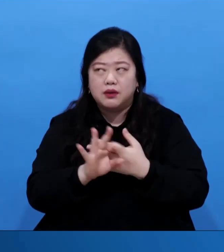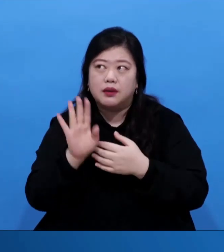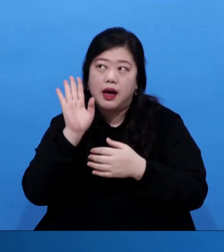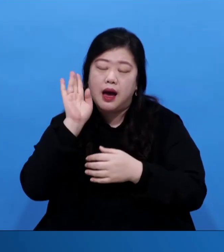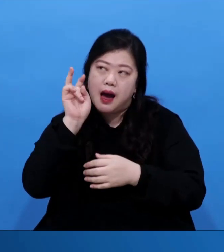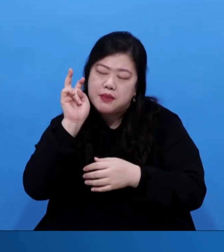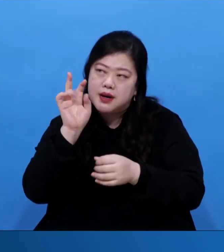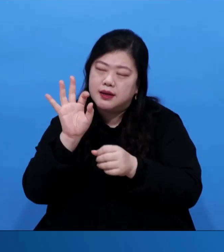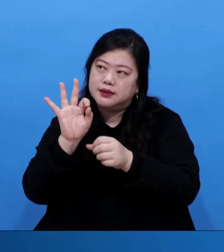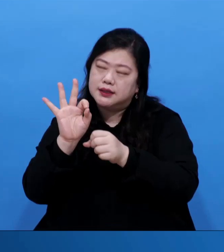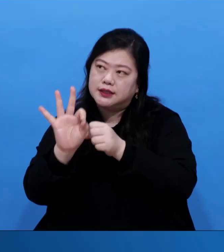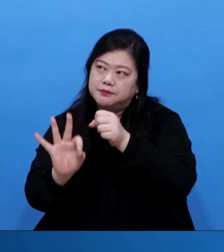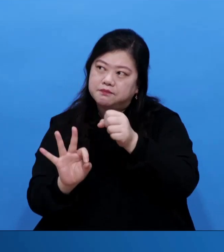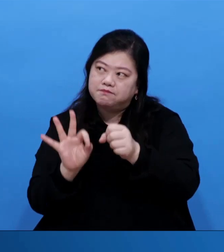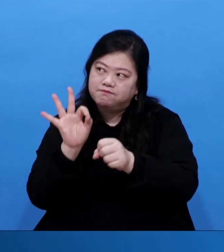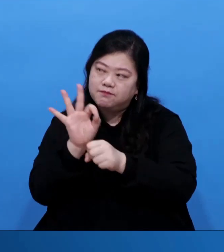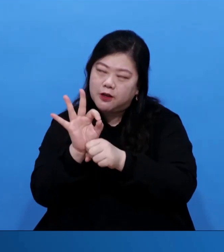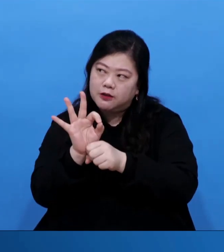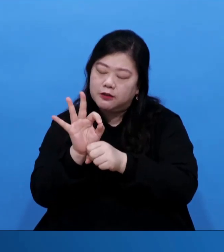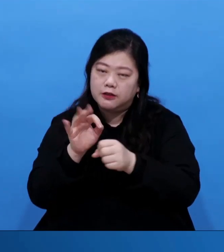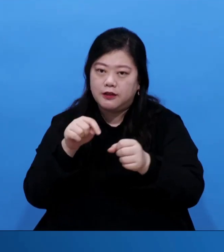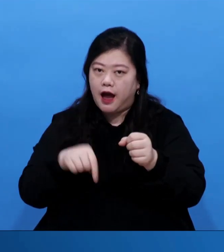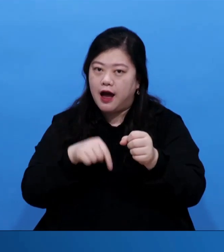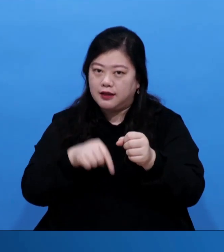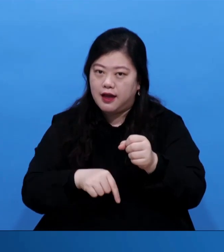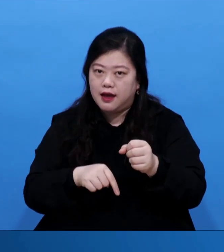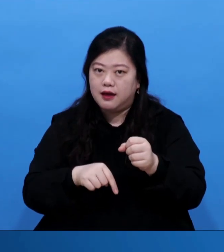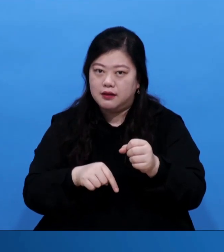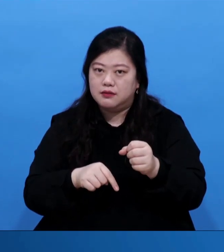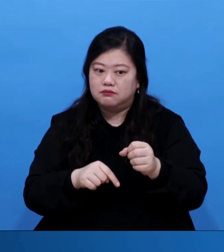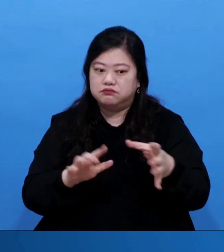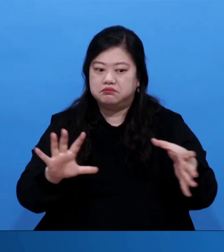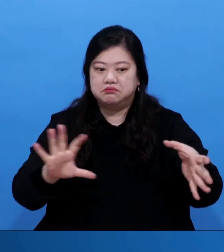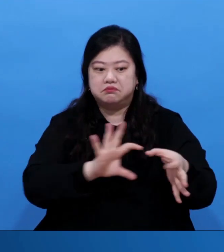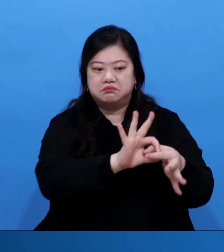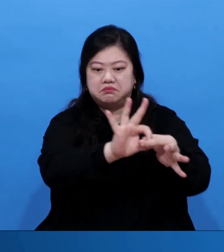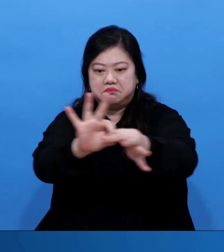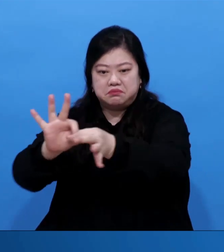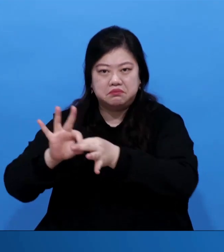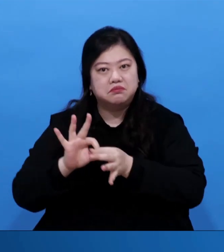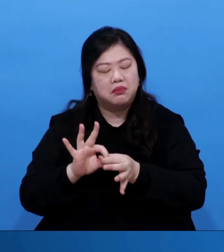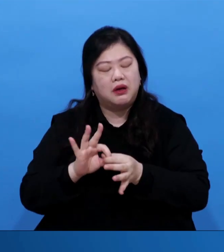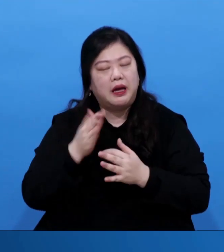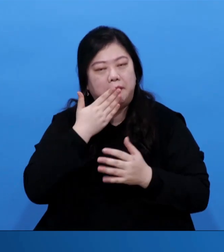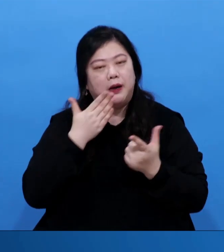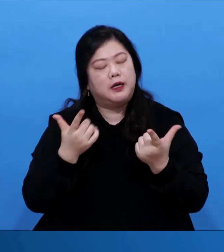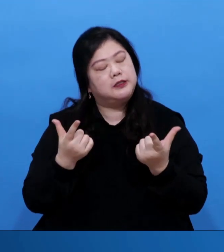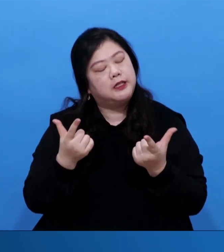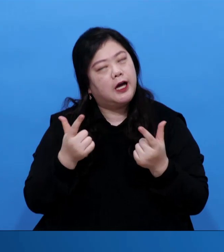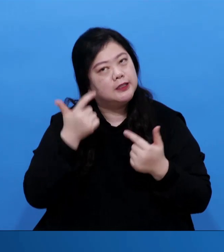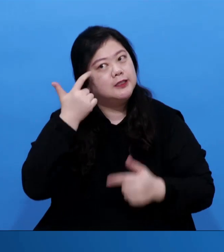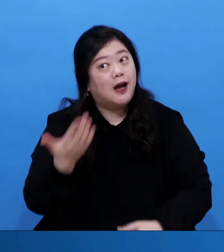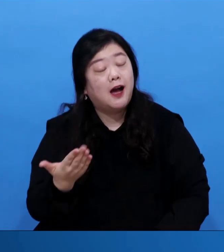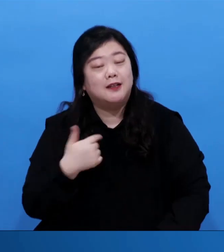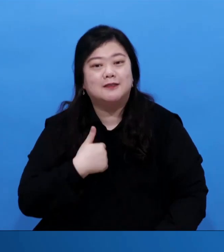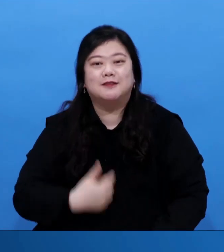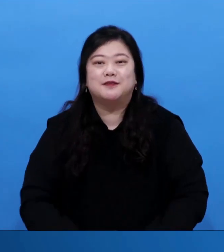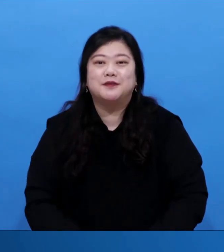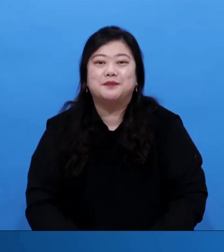years, great works will arise. 아까 얘기했죠. As I said earlier. 모든 문제, 갈등,